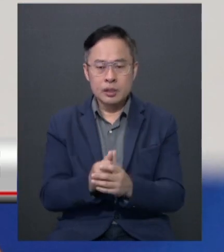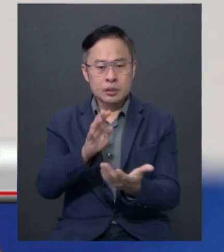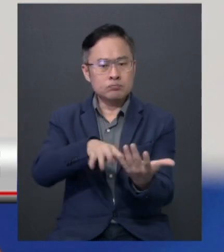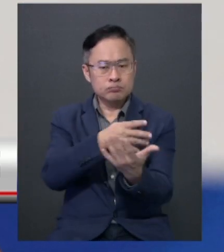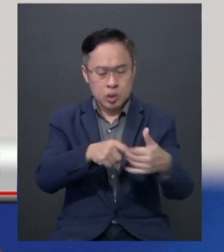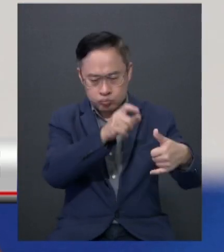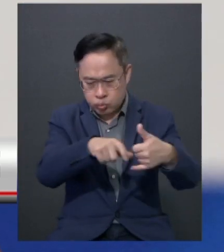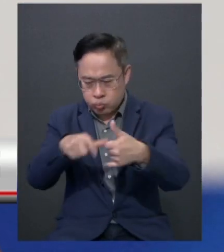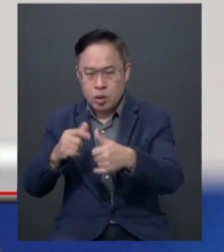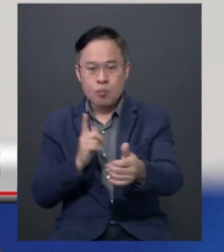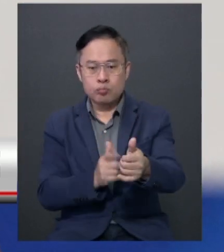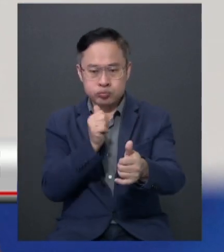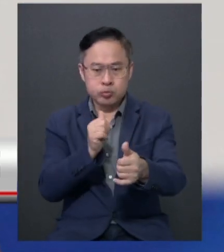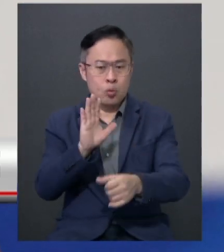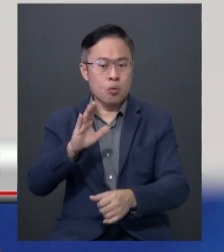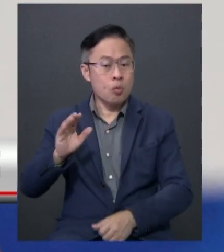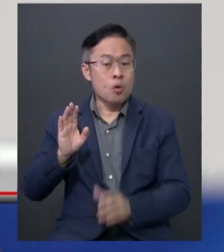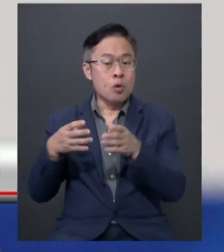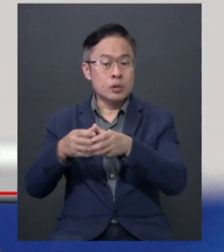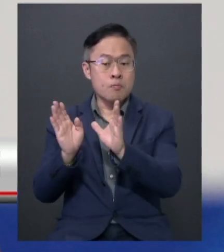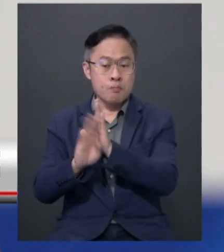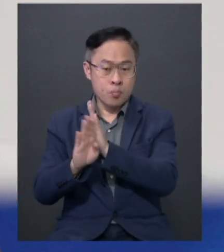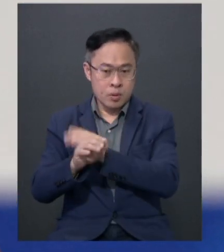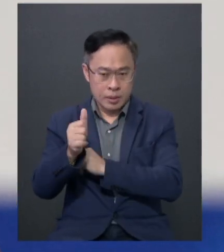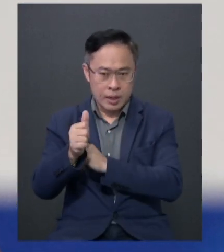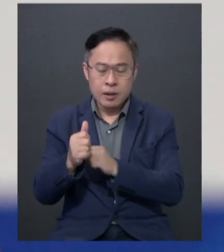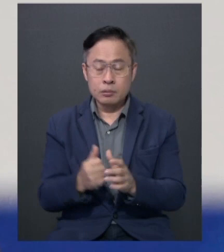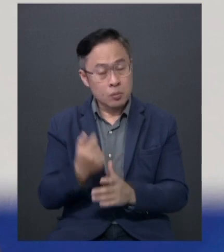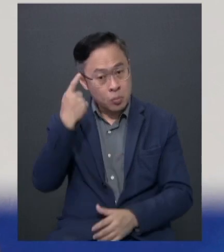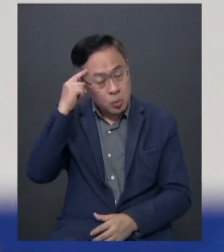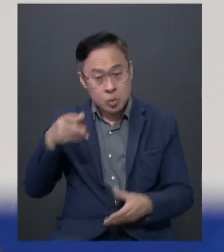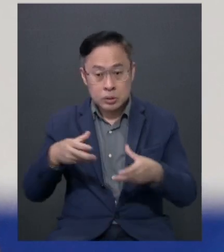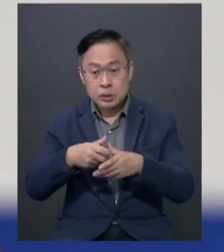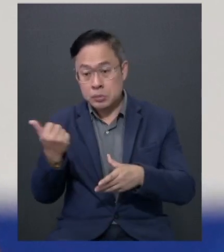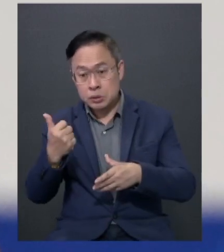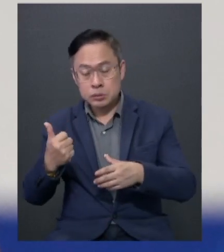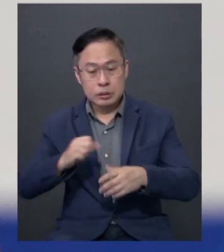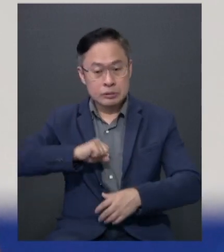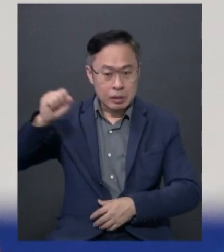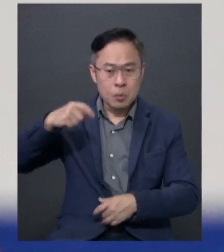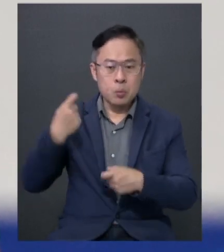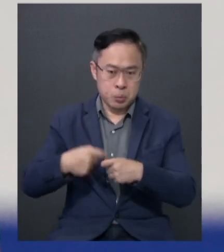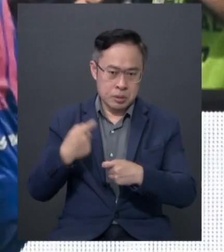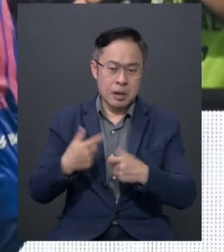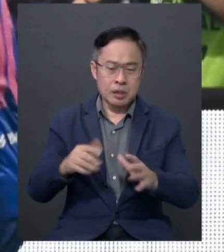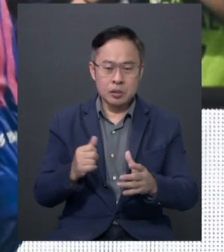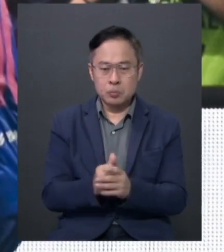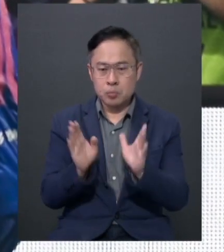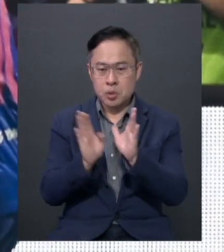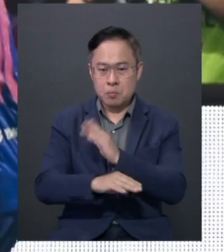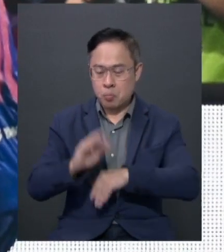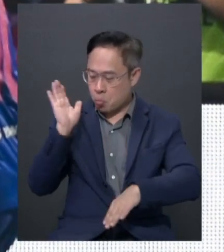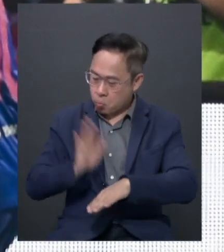อร์มยอดเยี่ยมต่อเนื่องเลยสำหรับบุรีรัมย์นะฮะแล้วก็ไม่รู้ว่าจะหาทีมไหนมาหยุดเขาวะสิโอ้โหโหดเหลือเกินช่วง